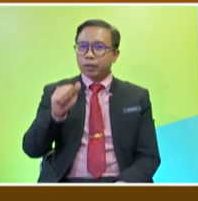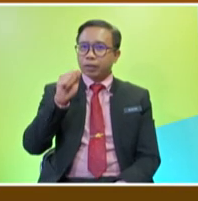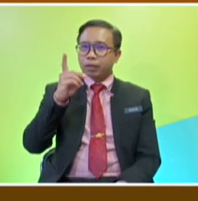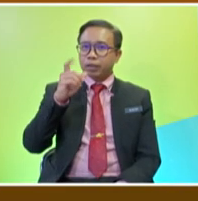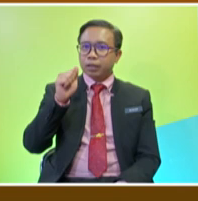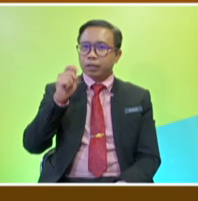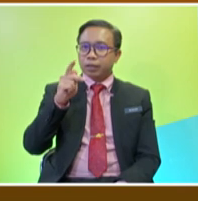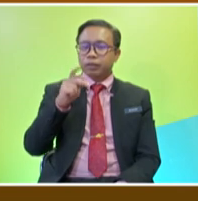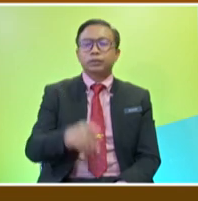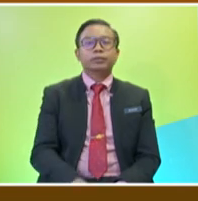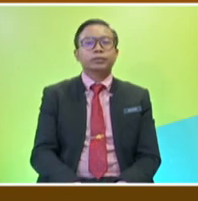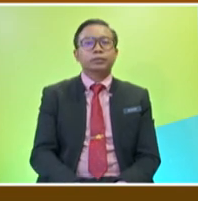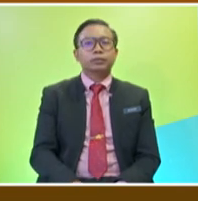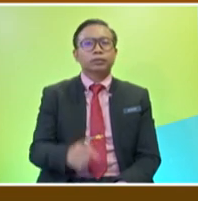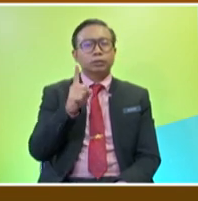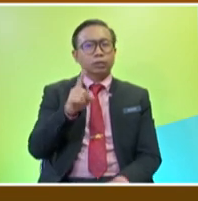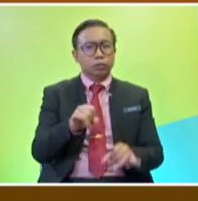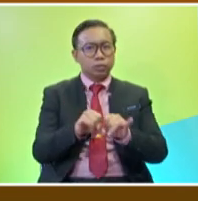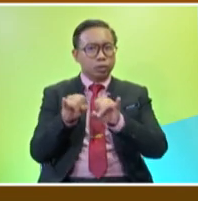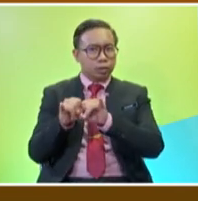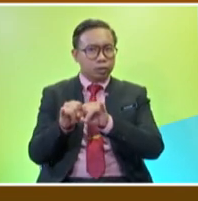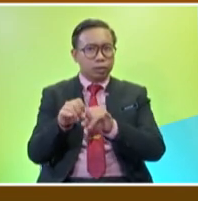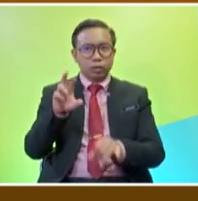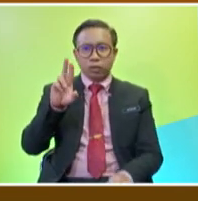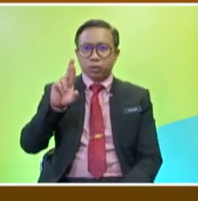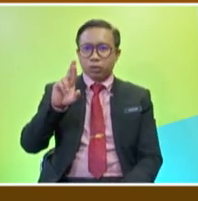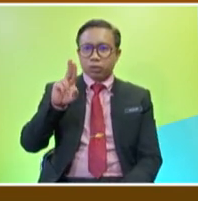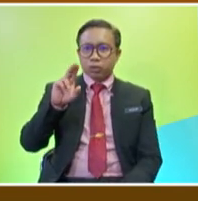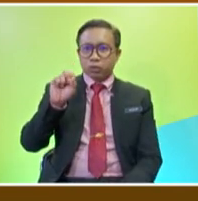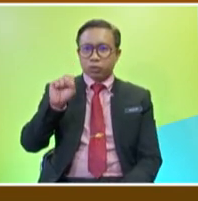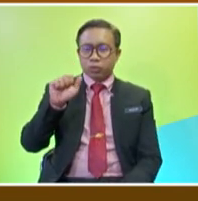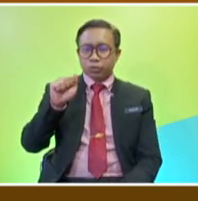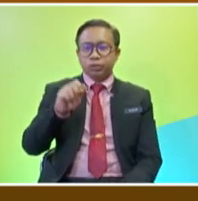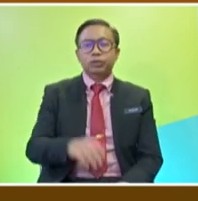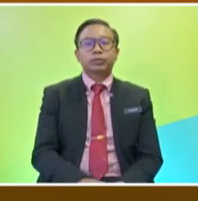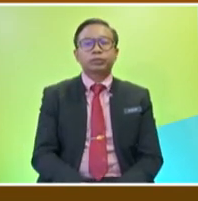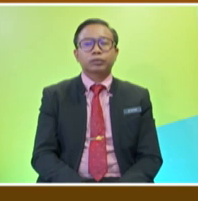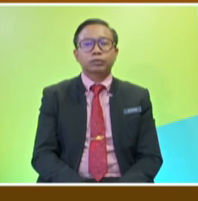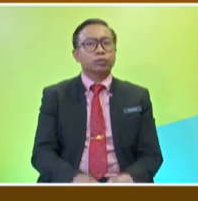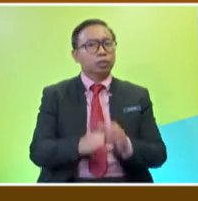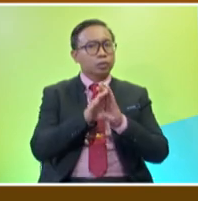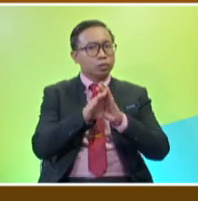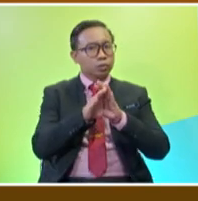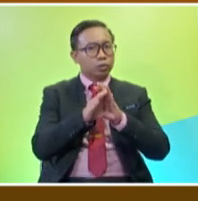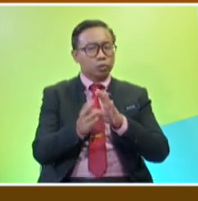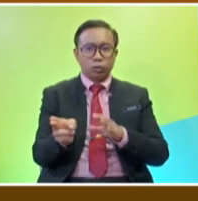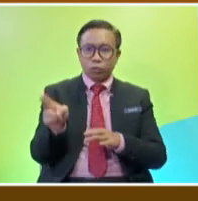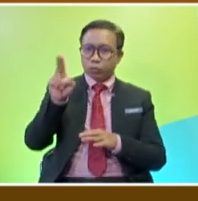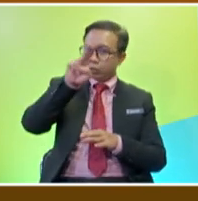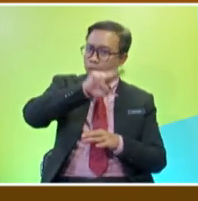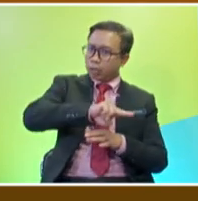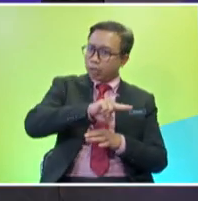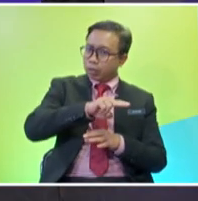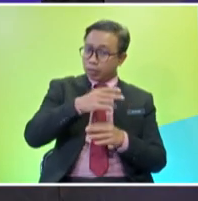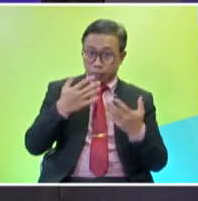salah satu daripada sejenis juga rusak Oke kemudian mulai contohnya adalah unta juga lah karena